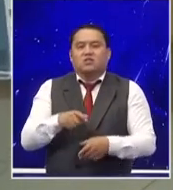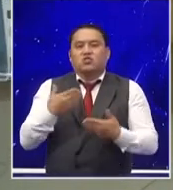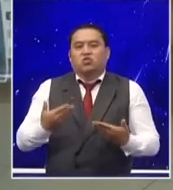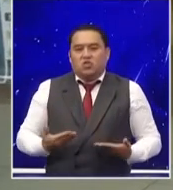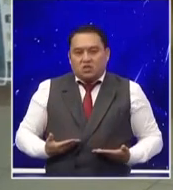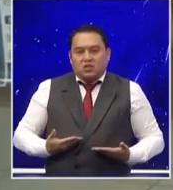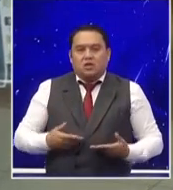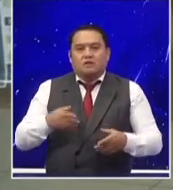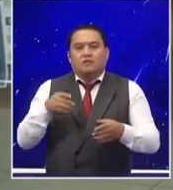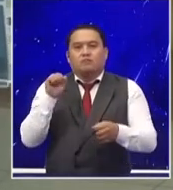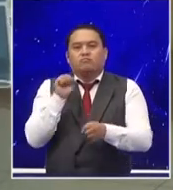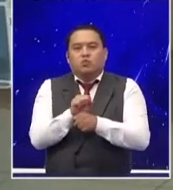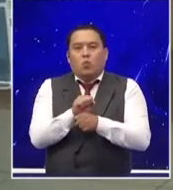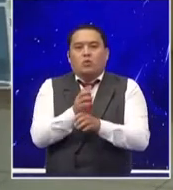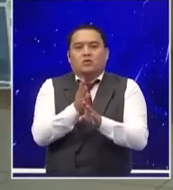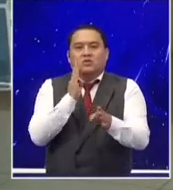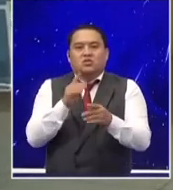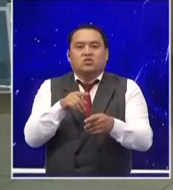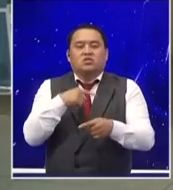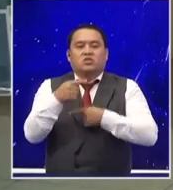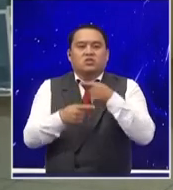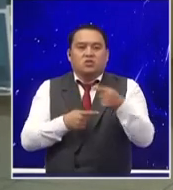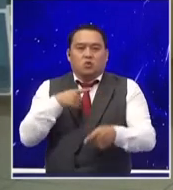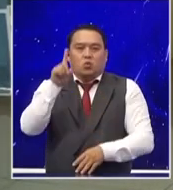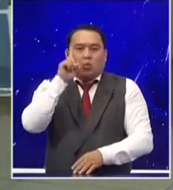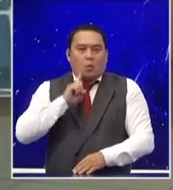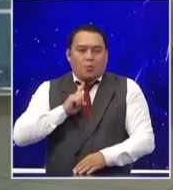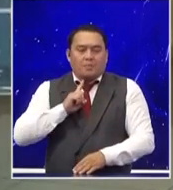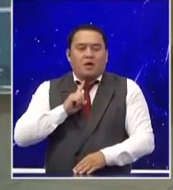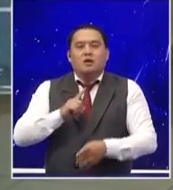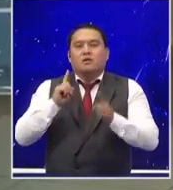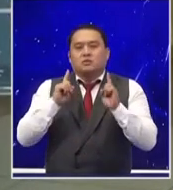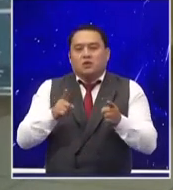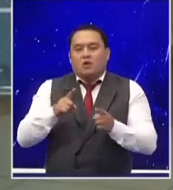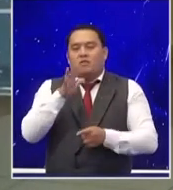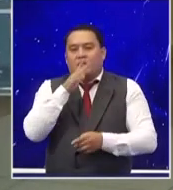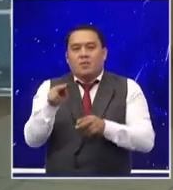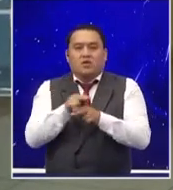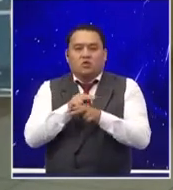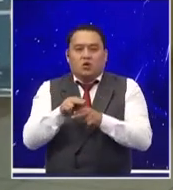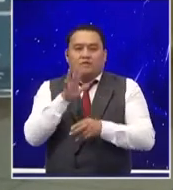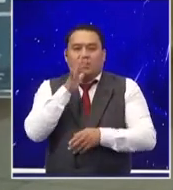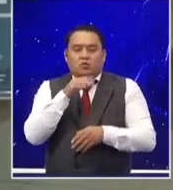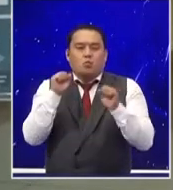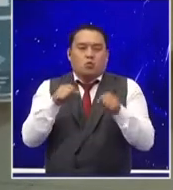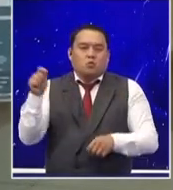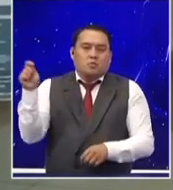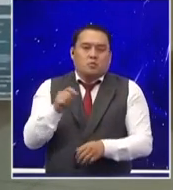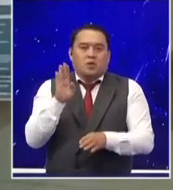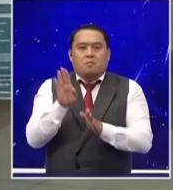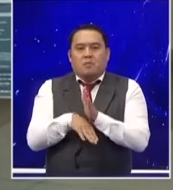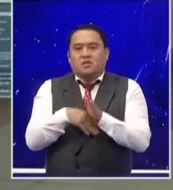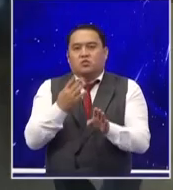просим забронировать очередь через дому мид это очень удобно вы согласуете время с лечащим врачом и можете прийти без